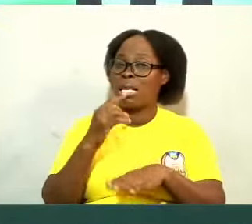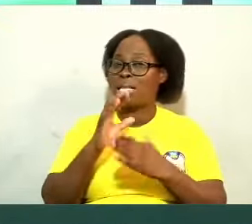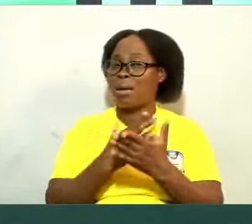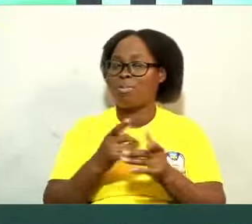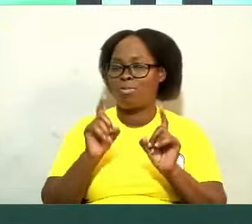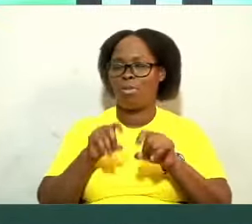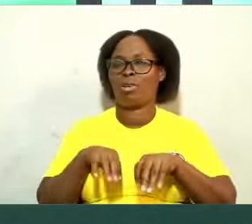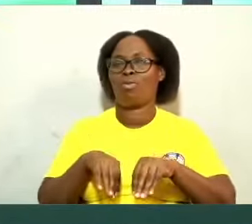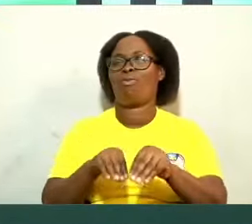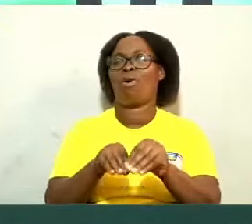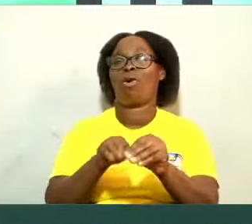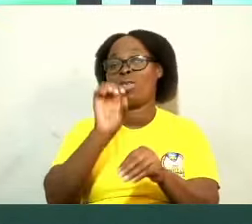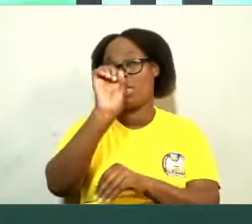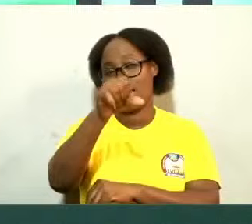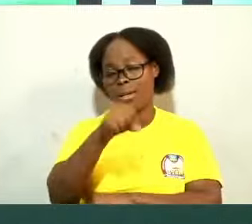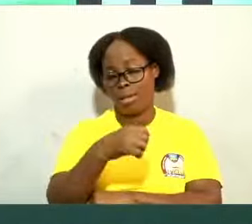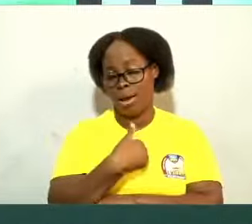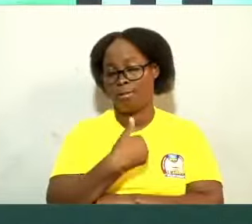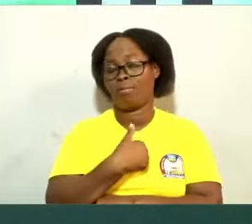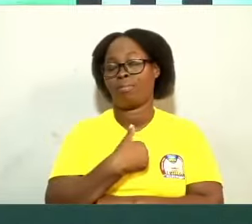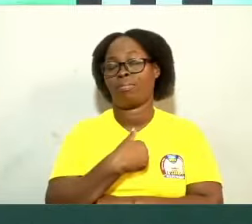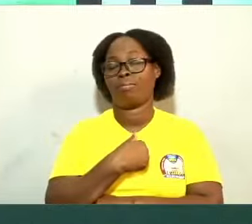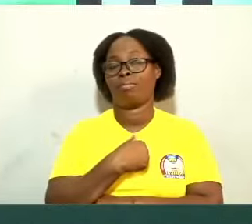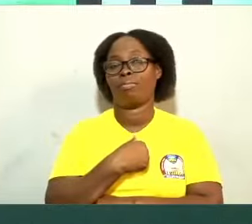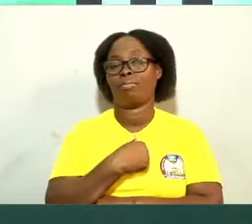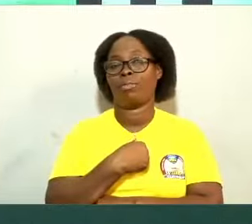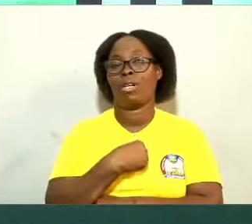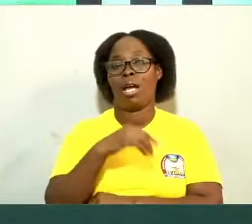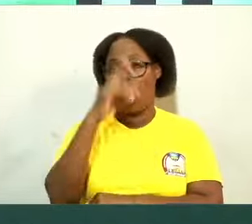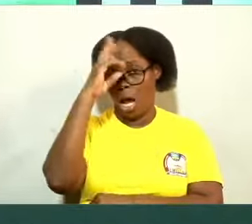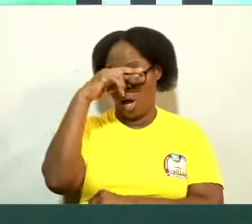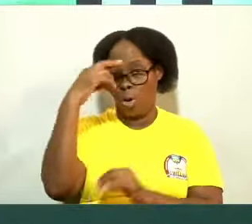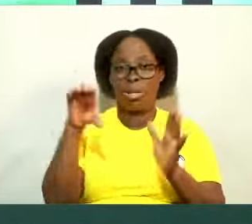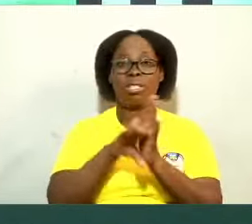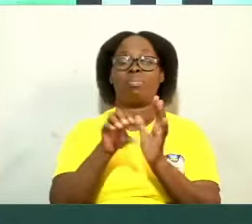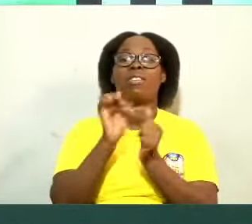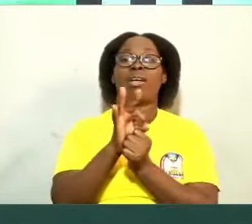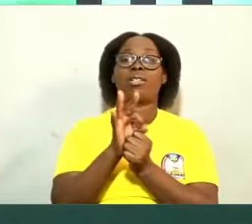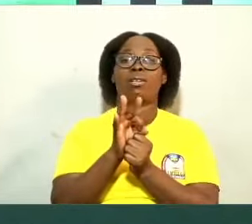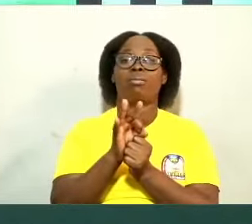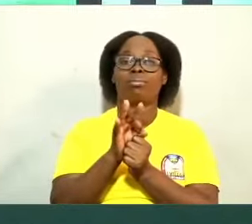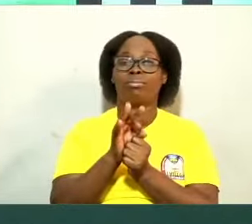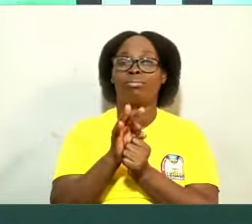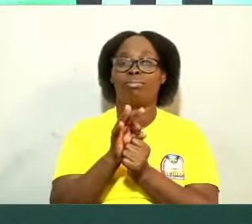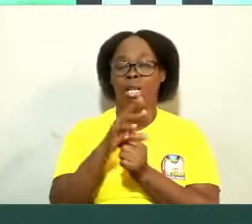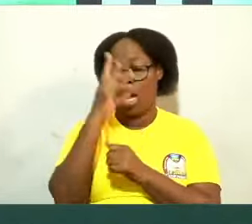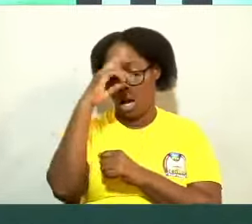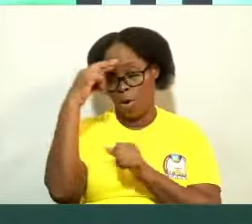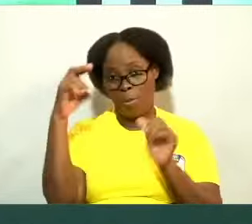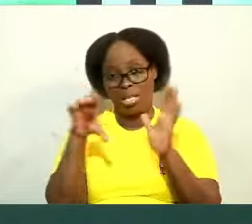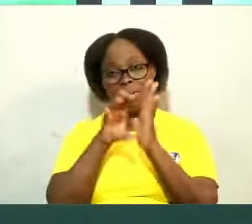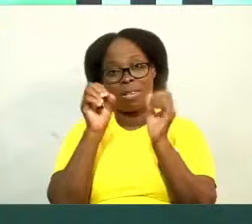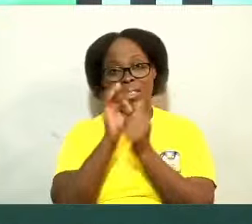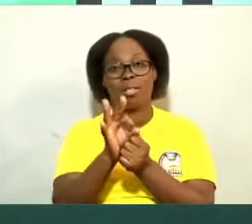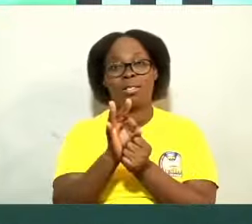salama. Ndio. Angalia Warumi 13. Warumi